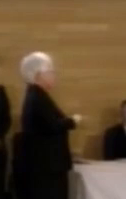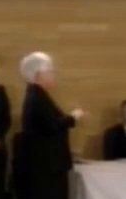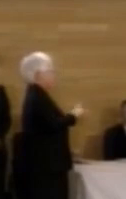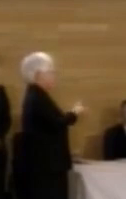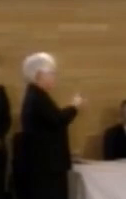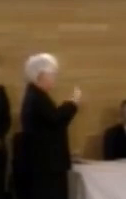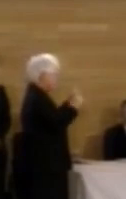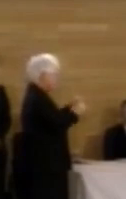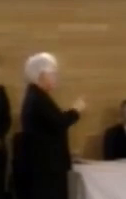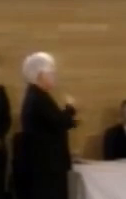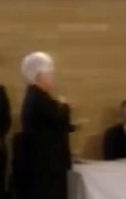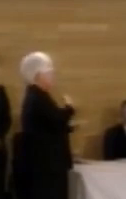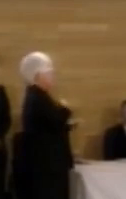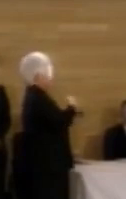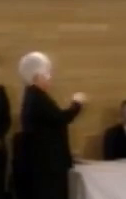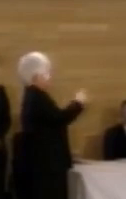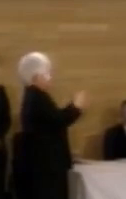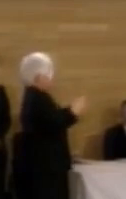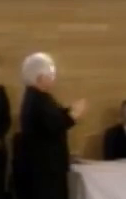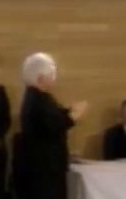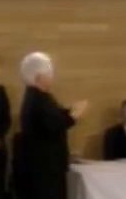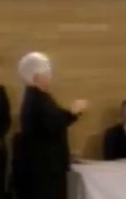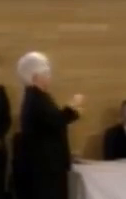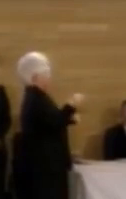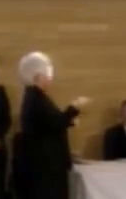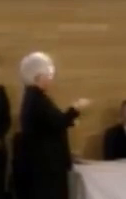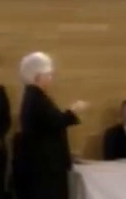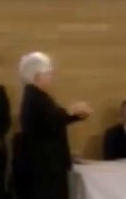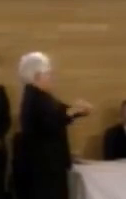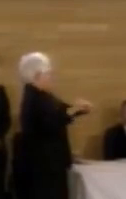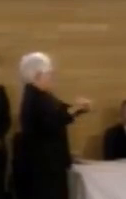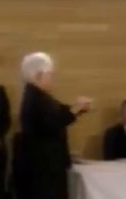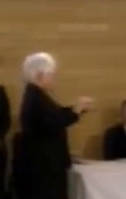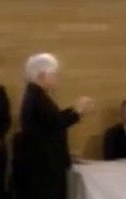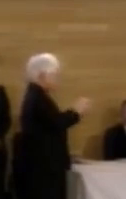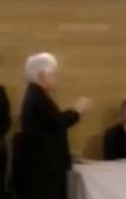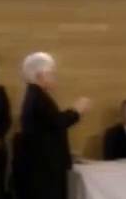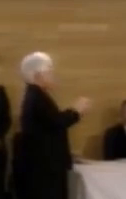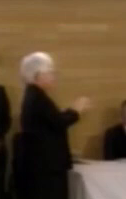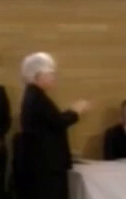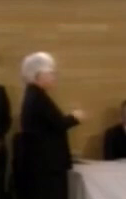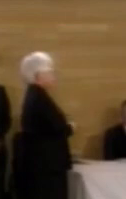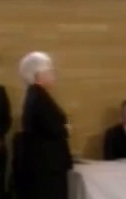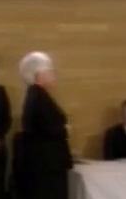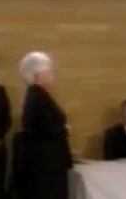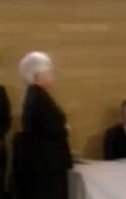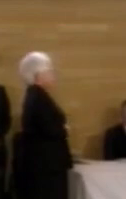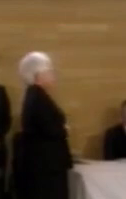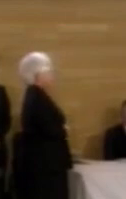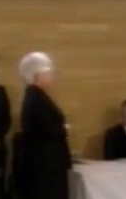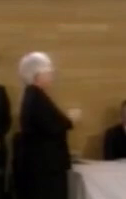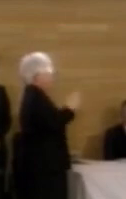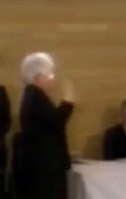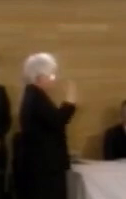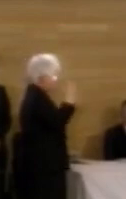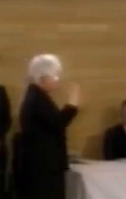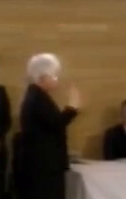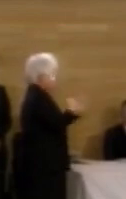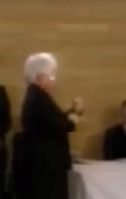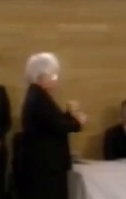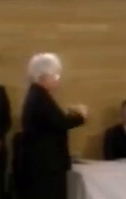町となるよう、引き続き消火台に真摯に取り組